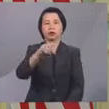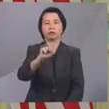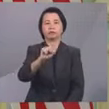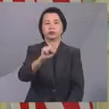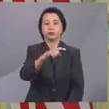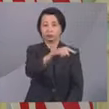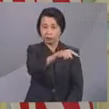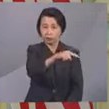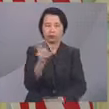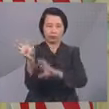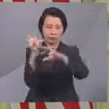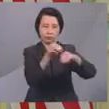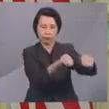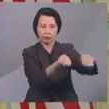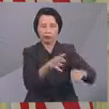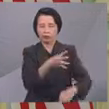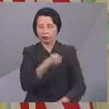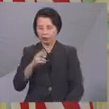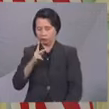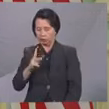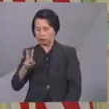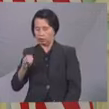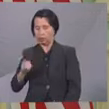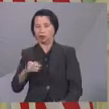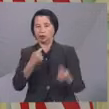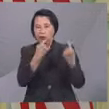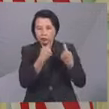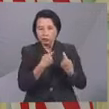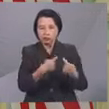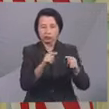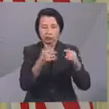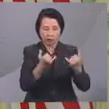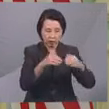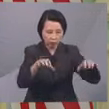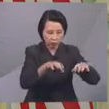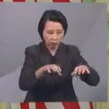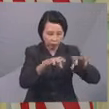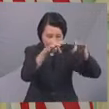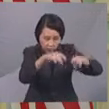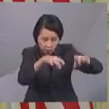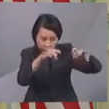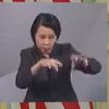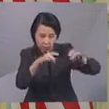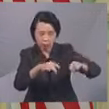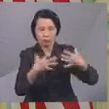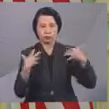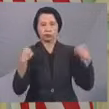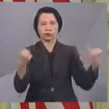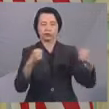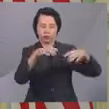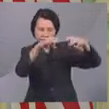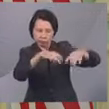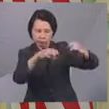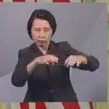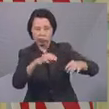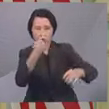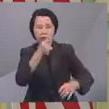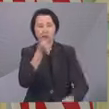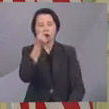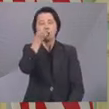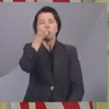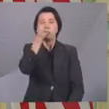Dan pihak Kementerian Kesihatan telah membuat, sedang membuat saringan kesihatan, iaitu swab